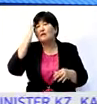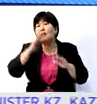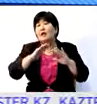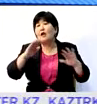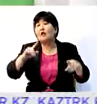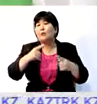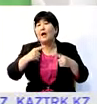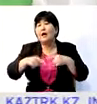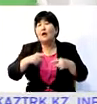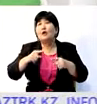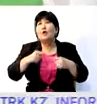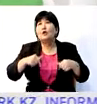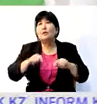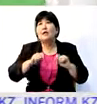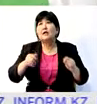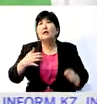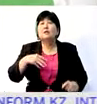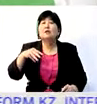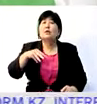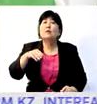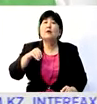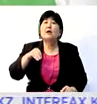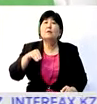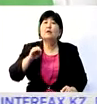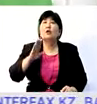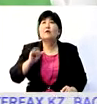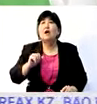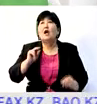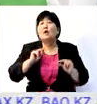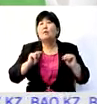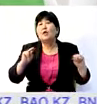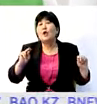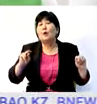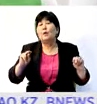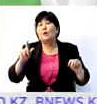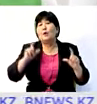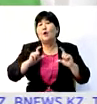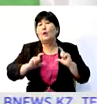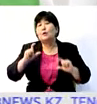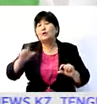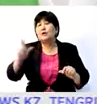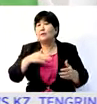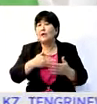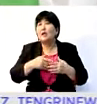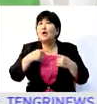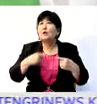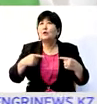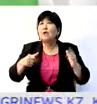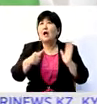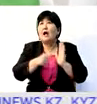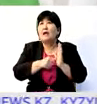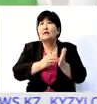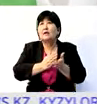ұйымдары ашылған. Біздің оқу ордасы Мәншүк Мәметов атындағы педагогикалық жоғары колледжінің студенттері өте белсенді деп айта аламын. Тіпті түрлі алты бағыт